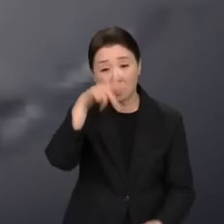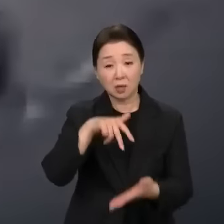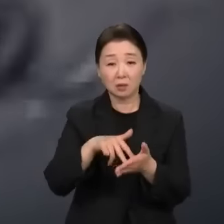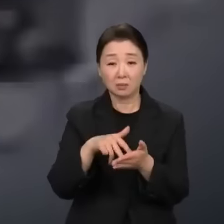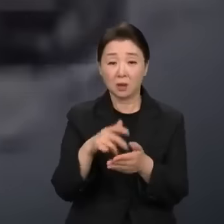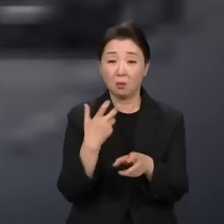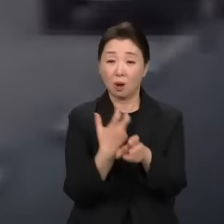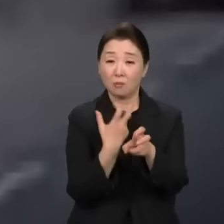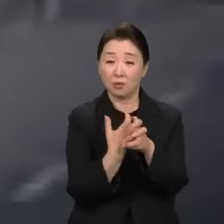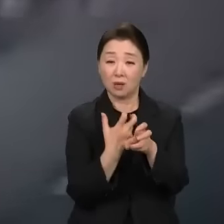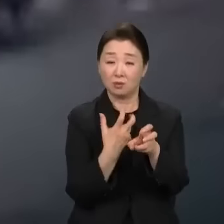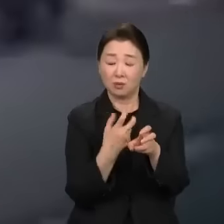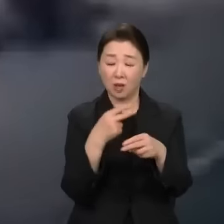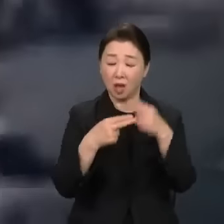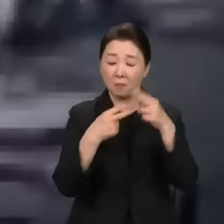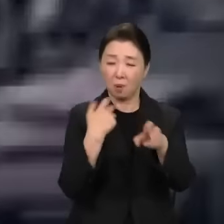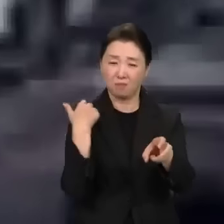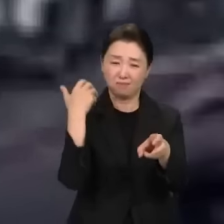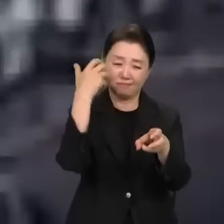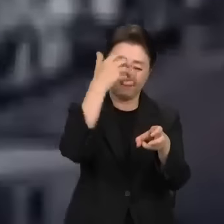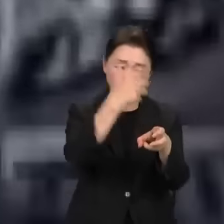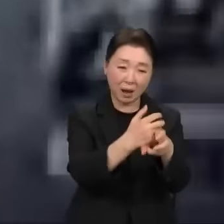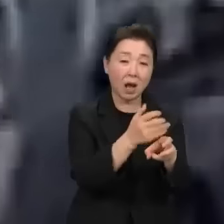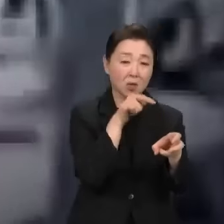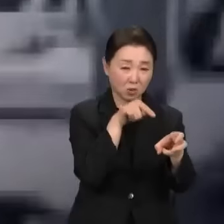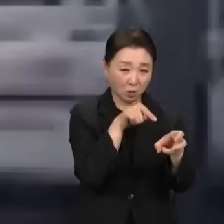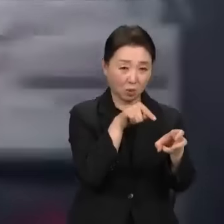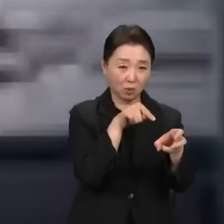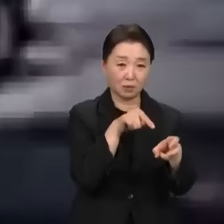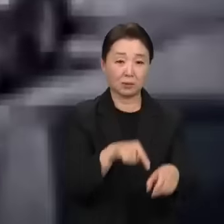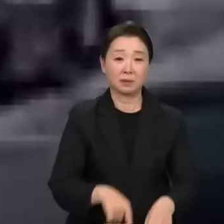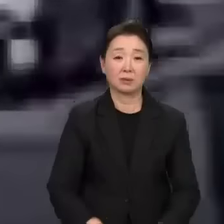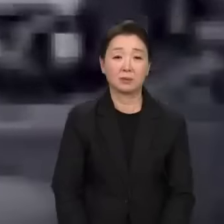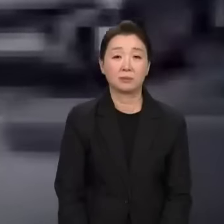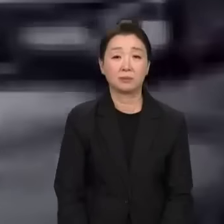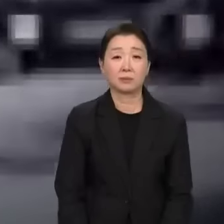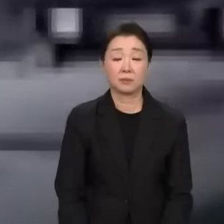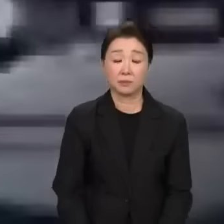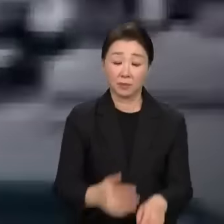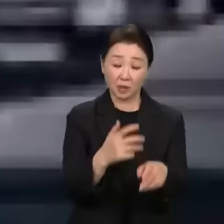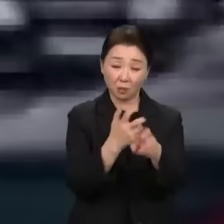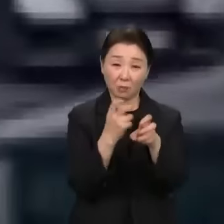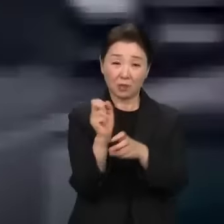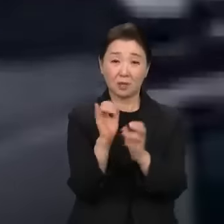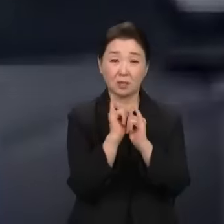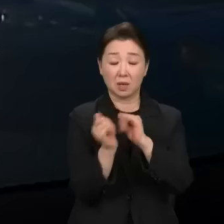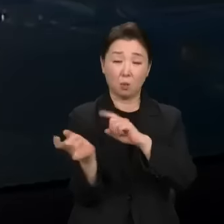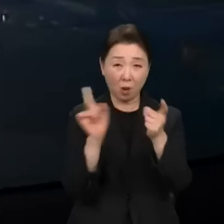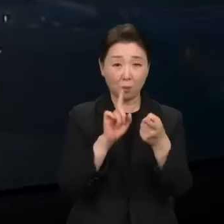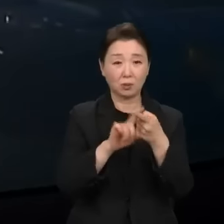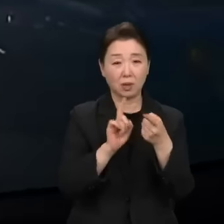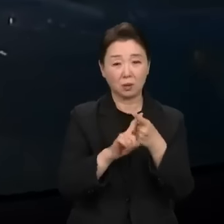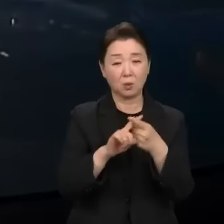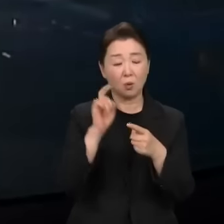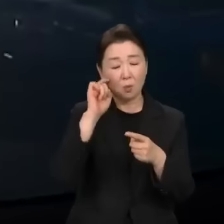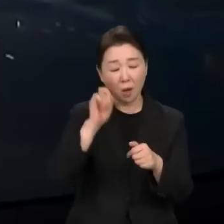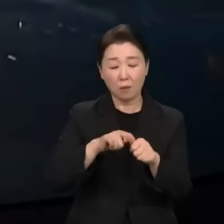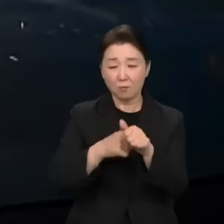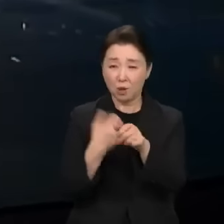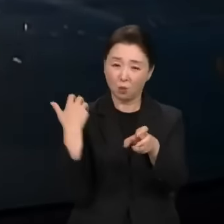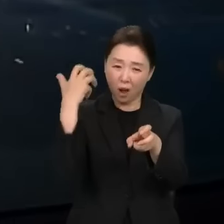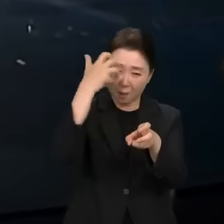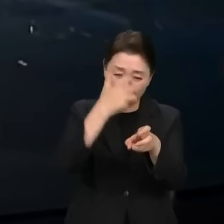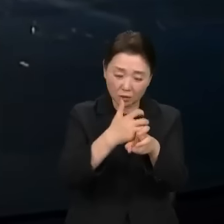화물차 뒤에 벽돌이 잔뜩 쌓여 있었던 점에 주목하고 있습니다 화물차 기사가 회복하는 대로 무리하게 화물을